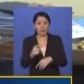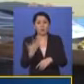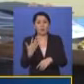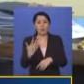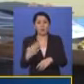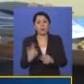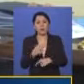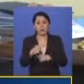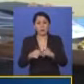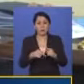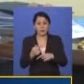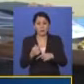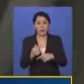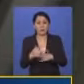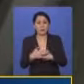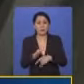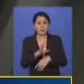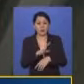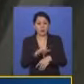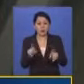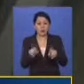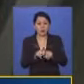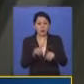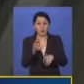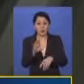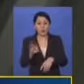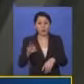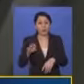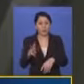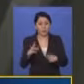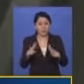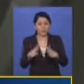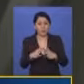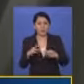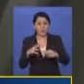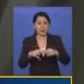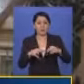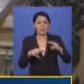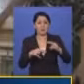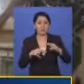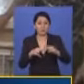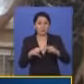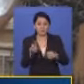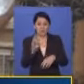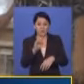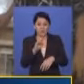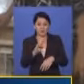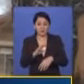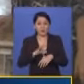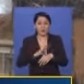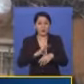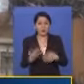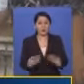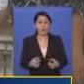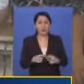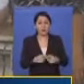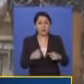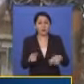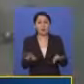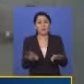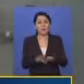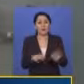жеке кәсіпкер өз істерін ашты. Сондай-ақ Бескіл ауылының көпқабатты үйлері орталықтандырылған жылыту жүйесіне қосылып жатыр. Осылайша тұрғындардың өмір сүру